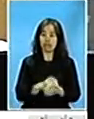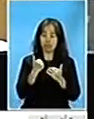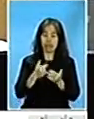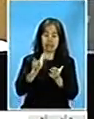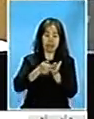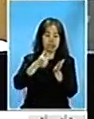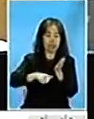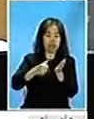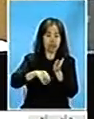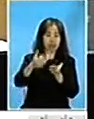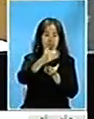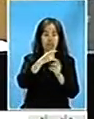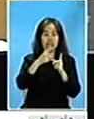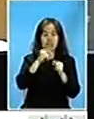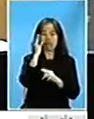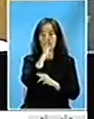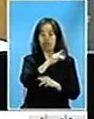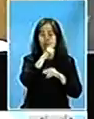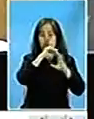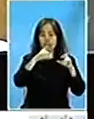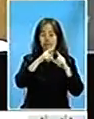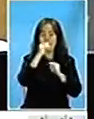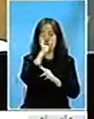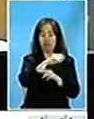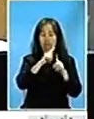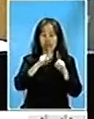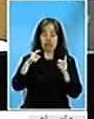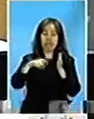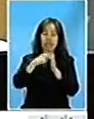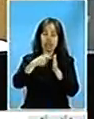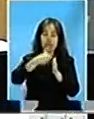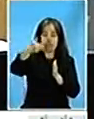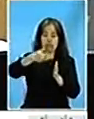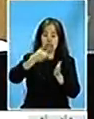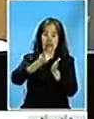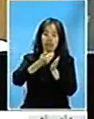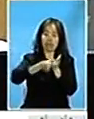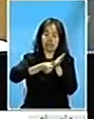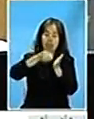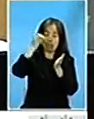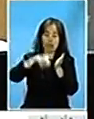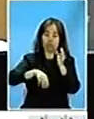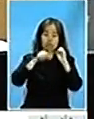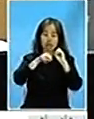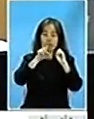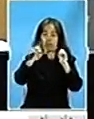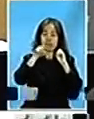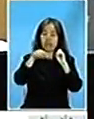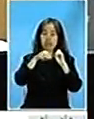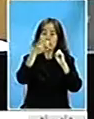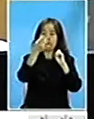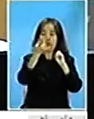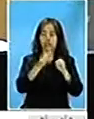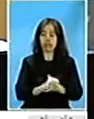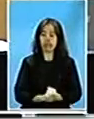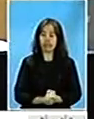รนะเป็นเรื่องของทางส่วนราชการไอเหตุผลที่ท่านขอปรับลดลงไป 0.01% เนี่ยมันคืออะไร ครับ เชิญ